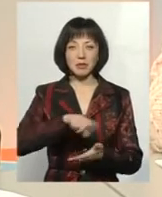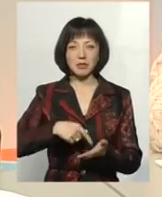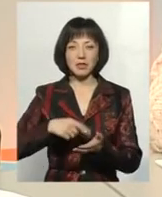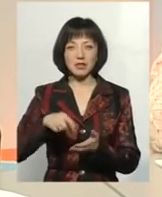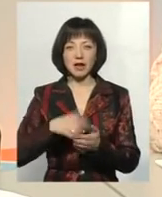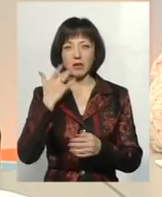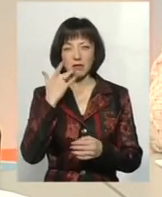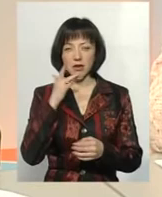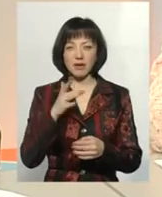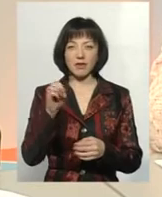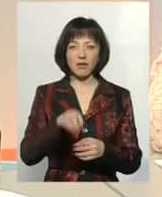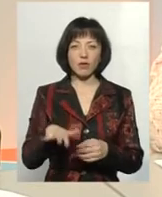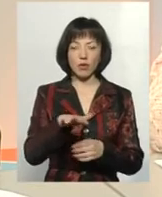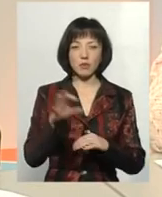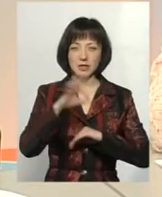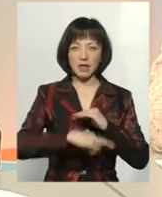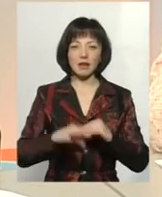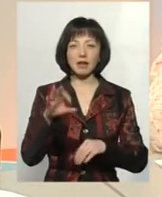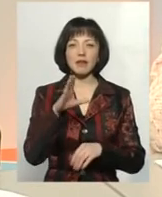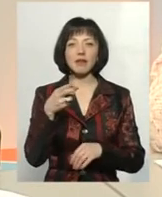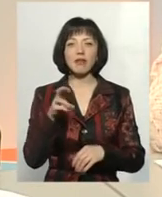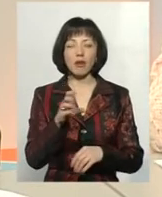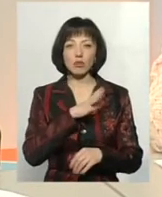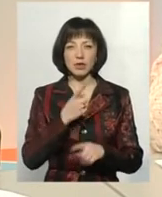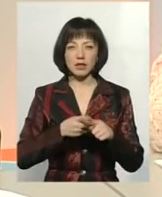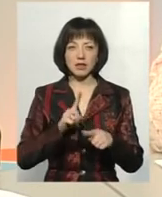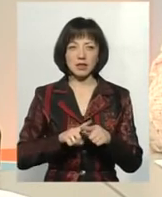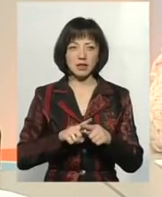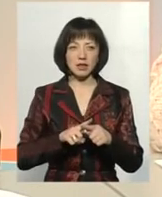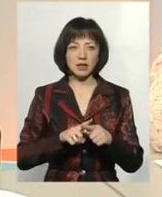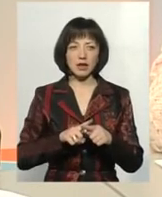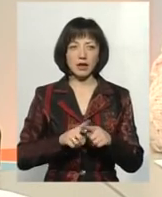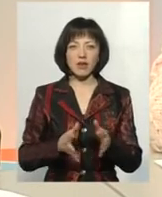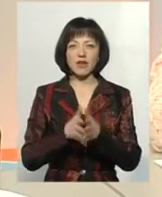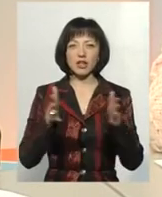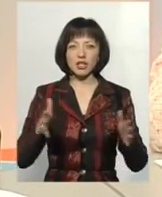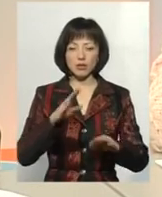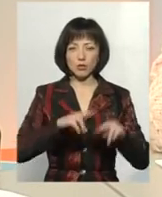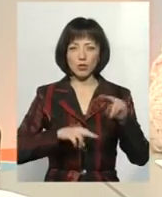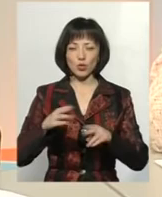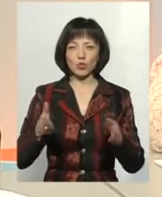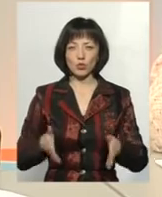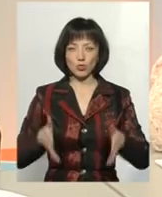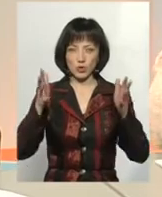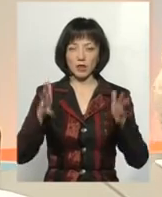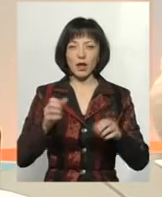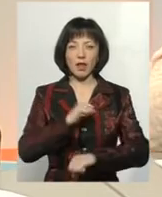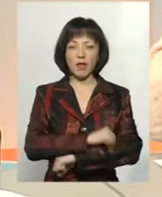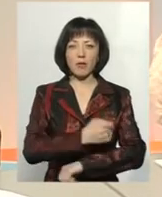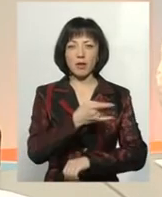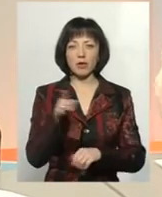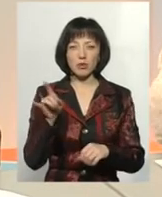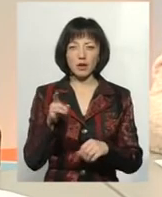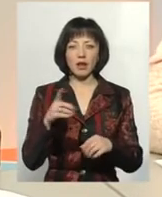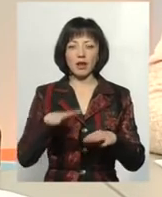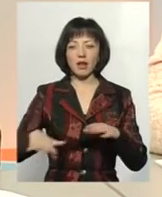в Америці, там в Європі Західній, де були ці забудовані величезні будинки, у них на балконах, ой, на